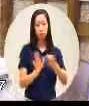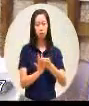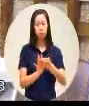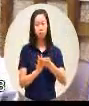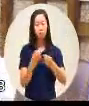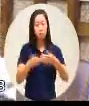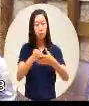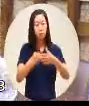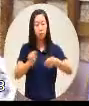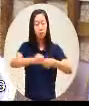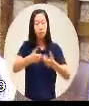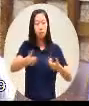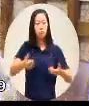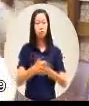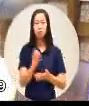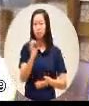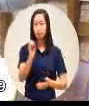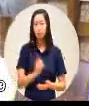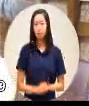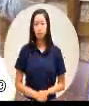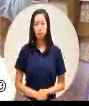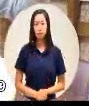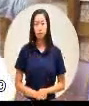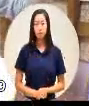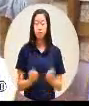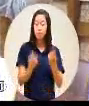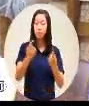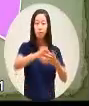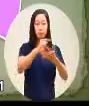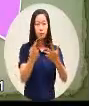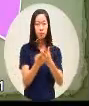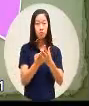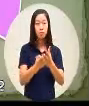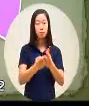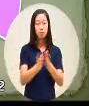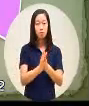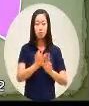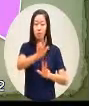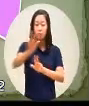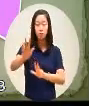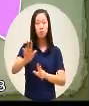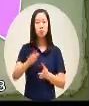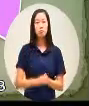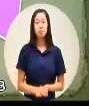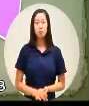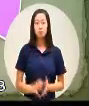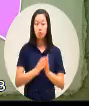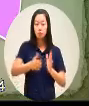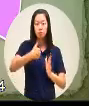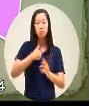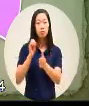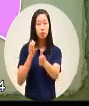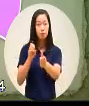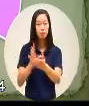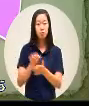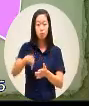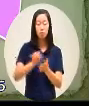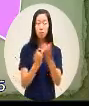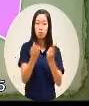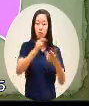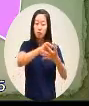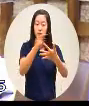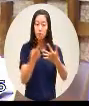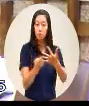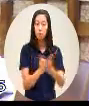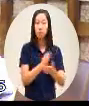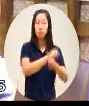来我们看那个下一页这个比序 100%， 但是我不知道局长，这个比序里面会考也